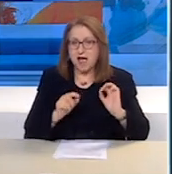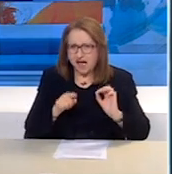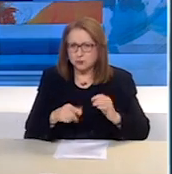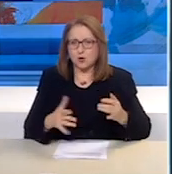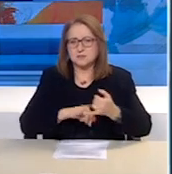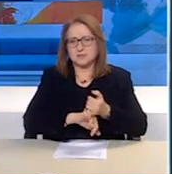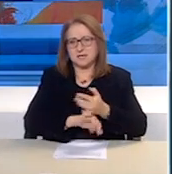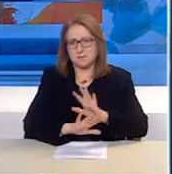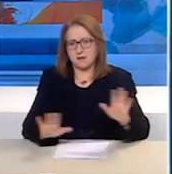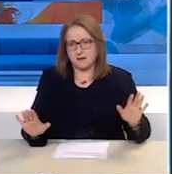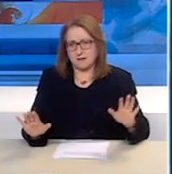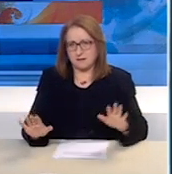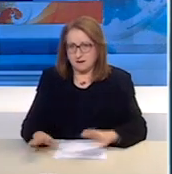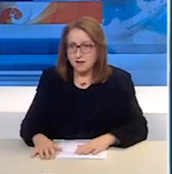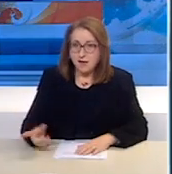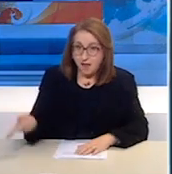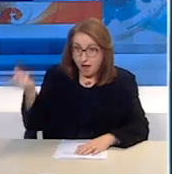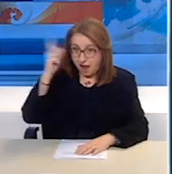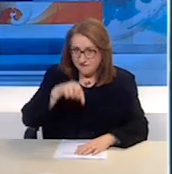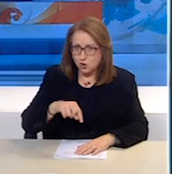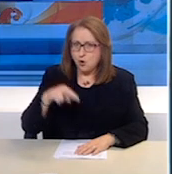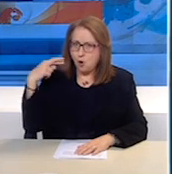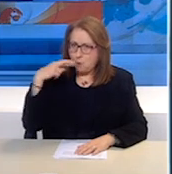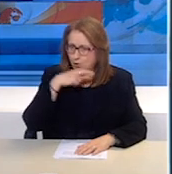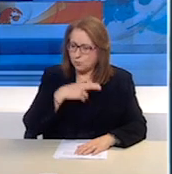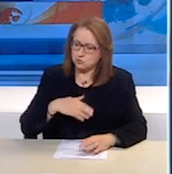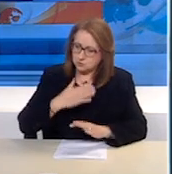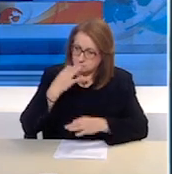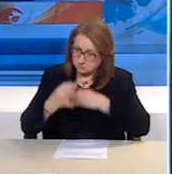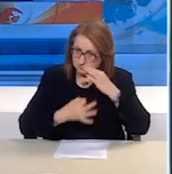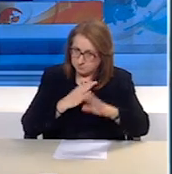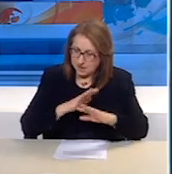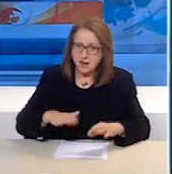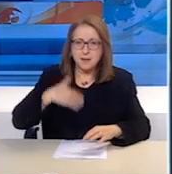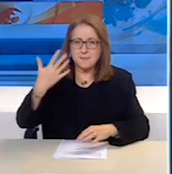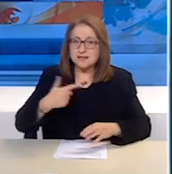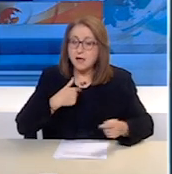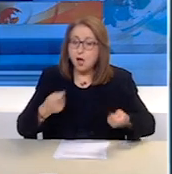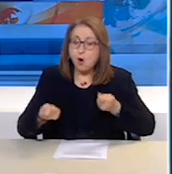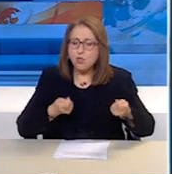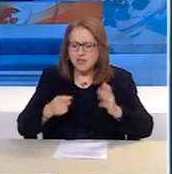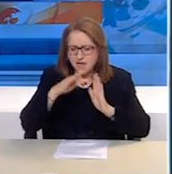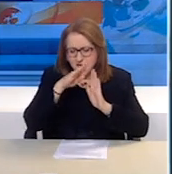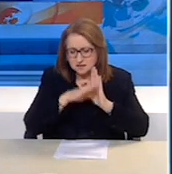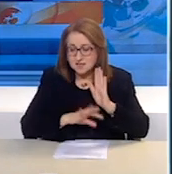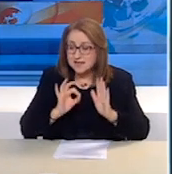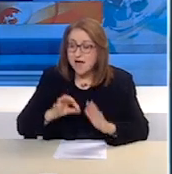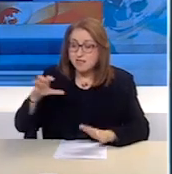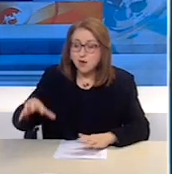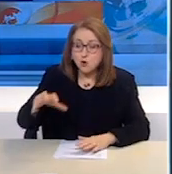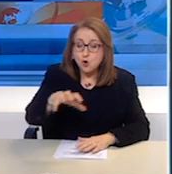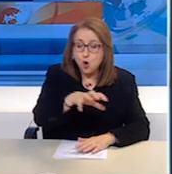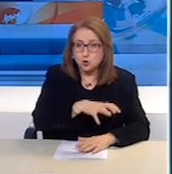μετά το διάγγελμα του Πρωθυπουργού, θα δοθούν αναλυτικές οδηγίες για το τι θα γίνει σε κάθε χώρο. Το σίγουρο είναι ότι μέχρι να